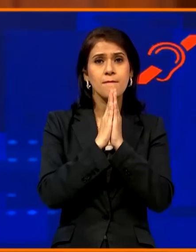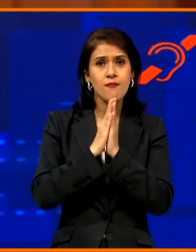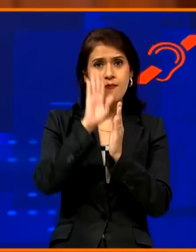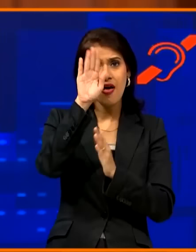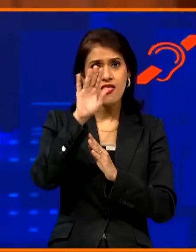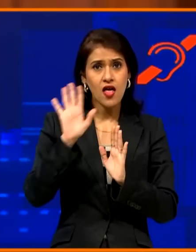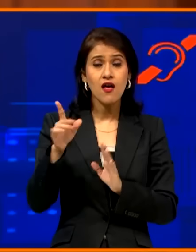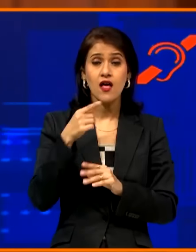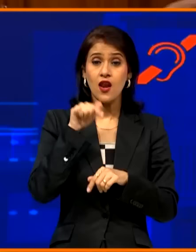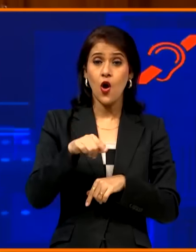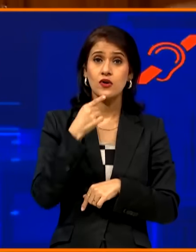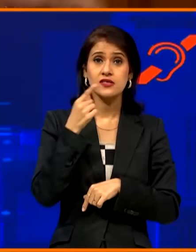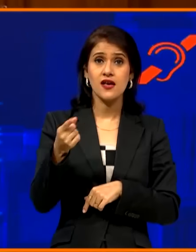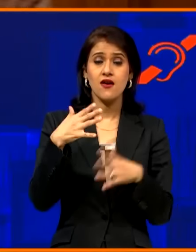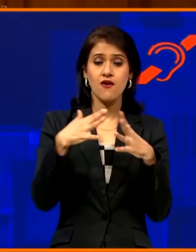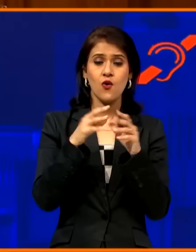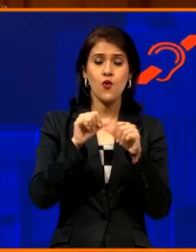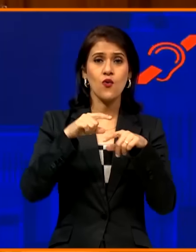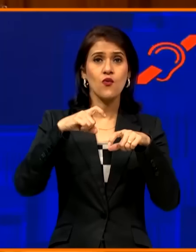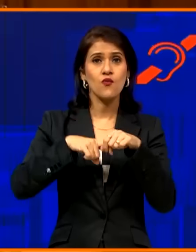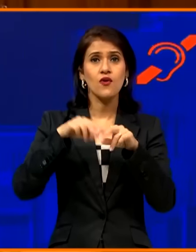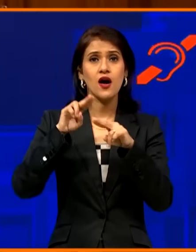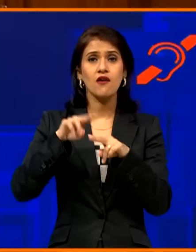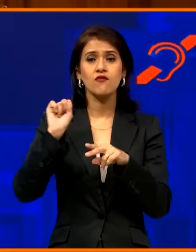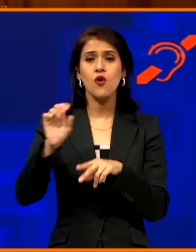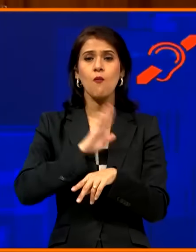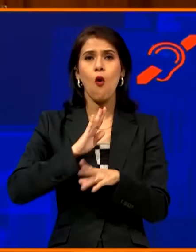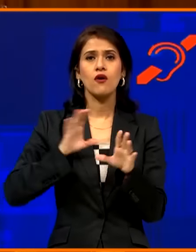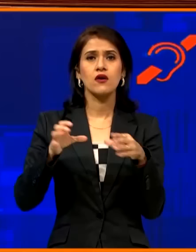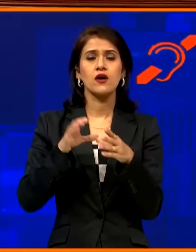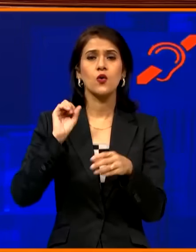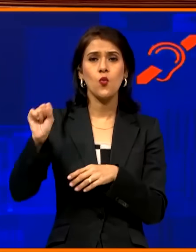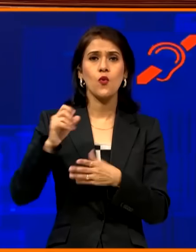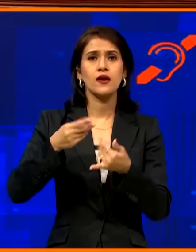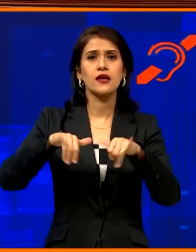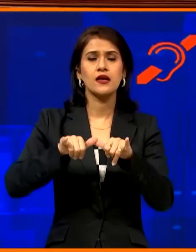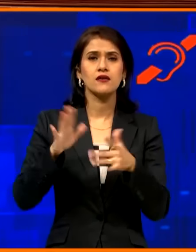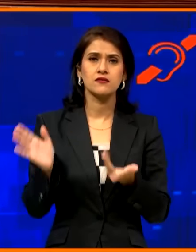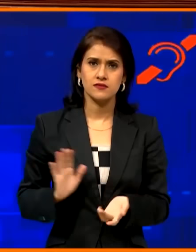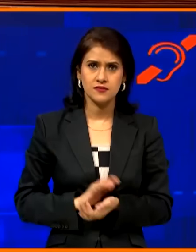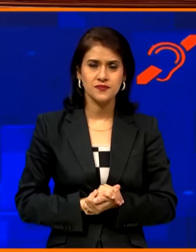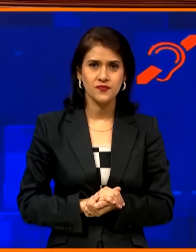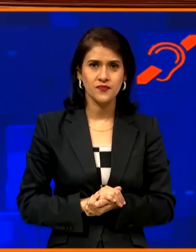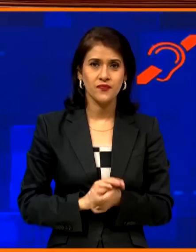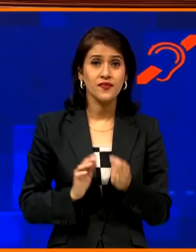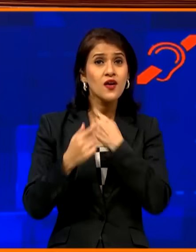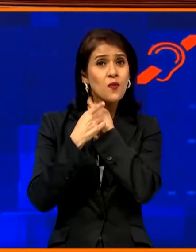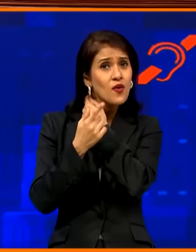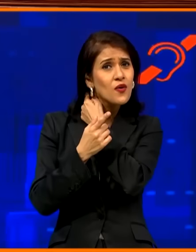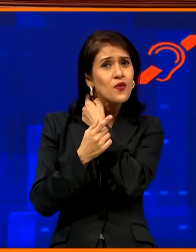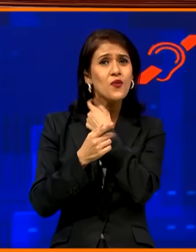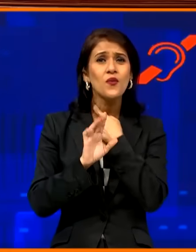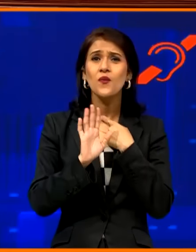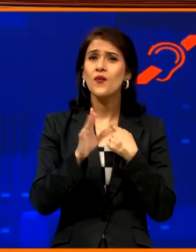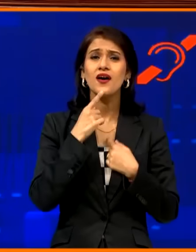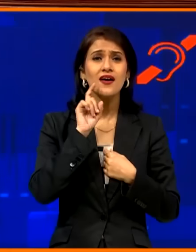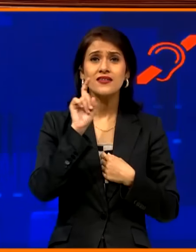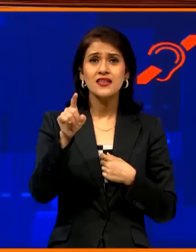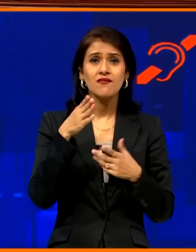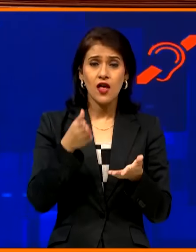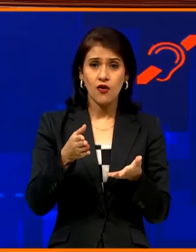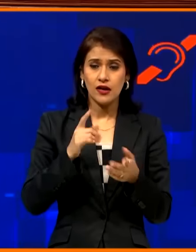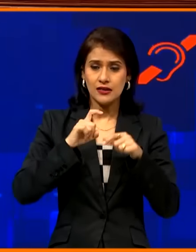वक्फ बोर्ड की जमीन है अच्छा अगर मैं यह कहूं कि आपका यह स्टूडियो व बोट की जमीन है मैं कह सकता हूं इस